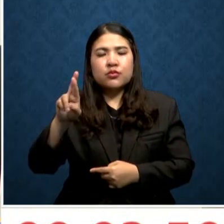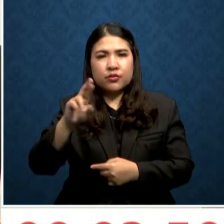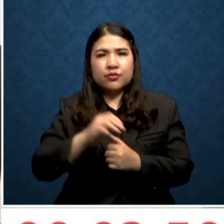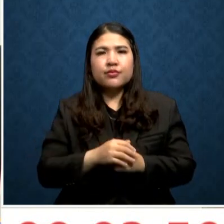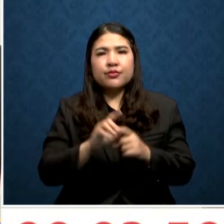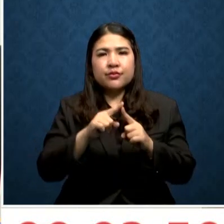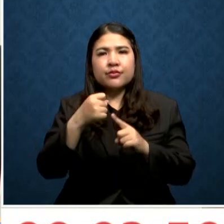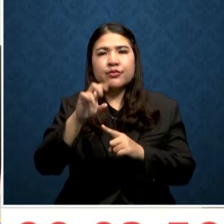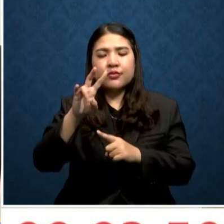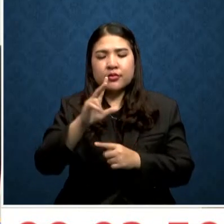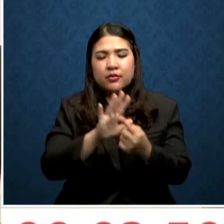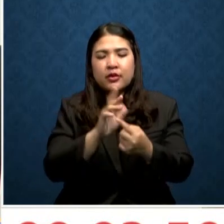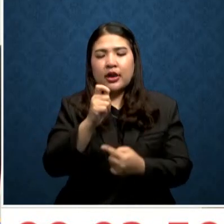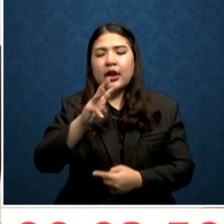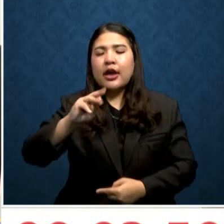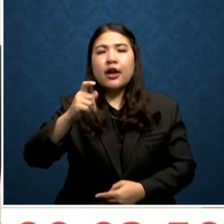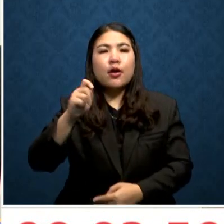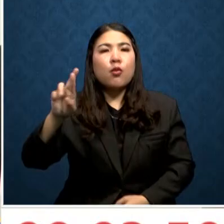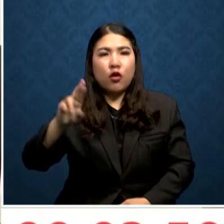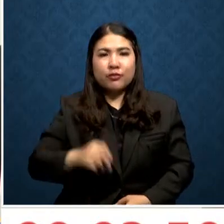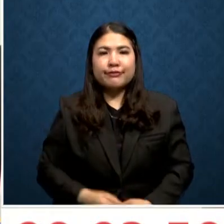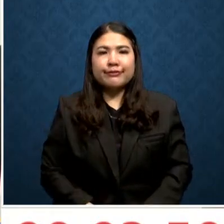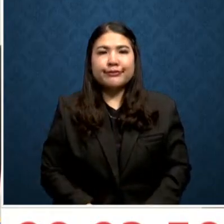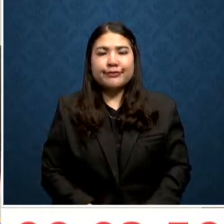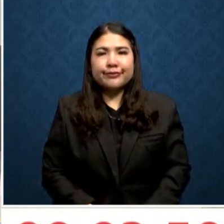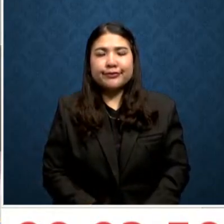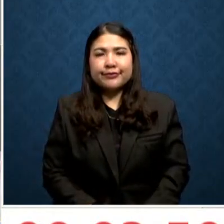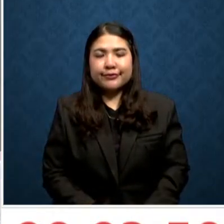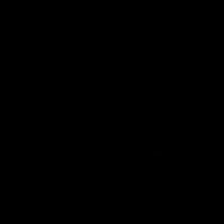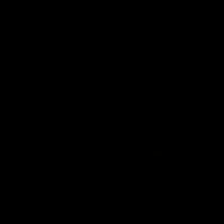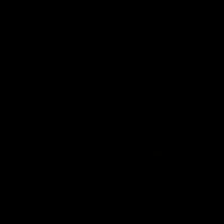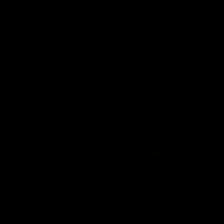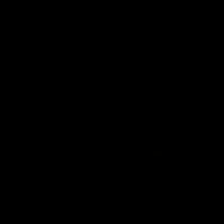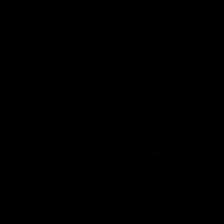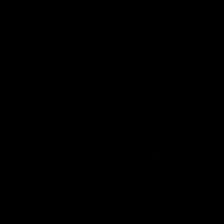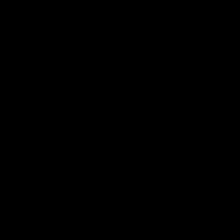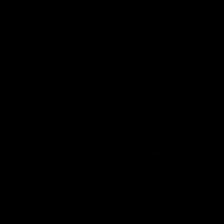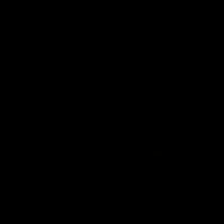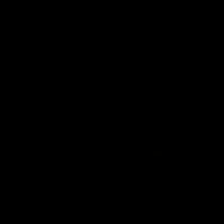นางเอมออนศรีกงพาน ลำดับที่6